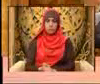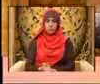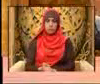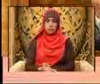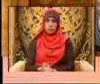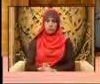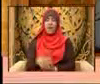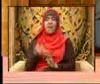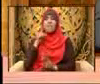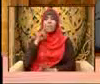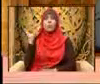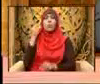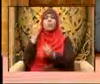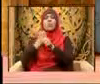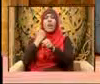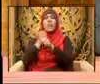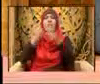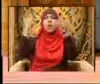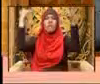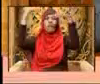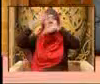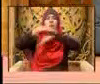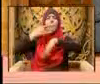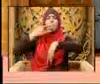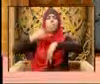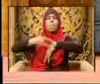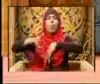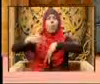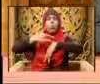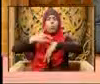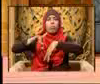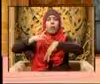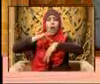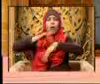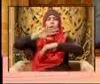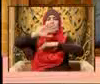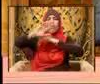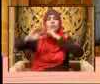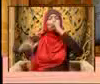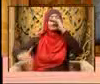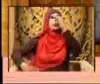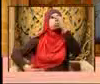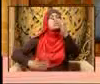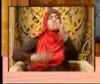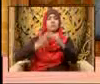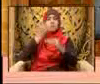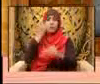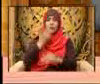كان يخدم بالليل مسكين، كان اللي يخدم بالليل فقط.